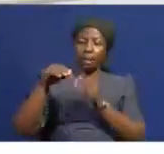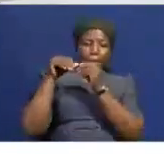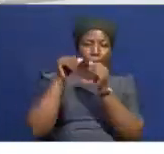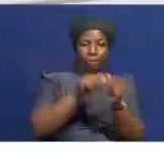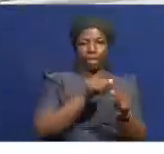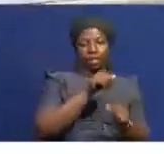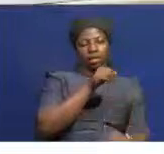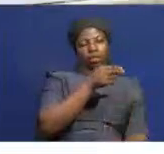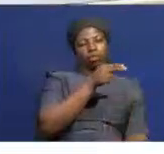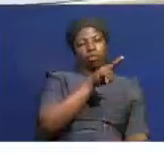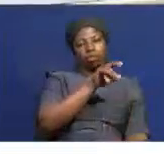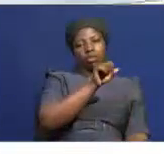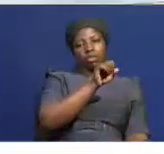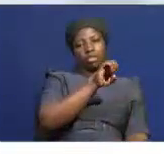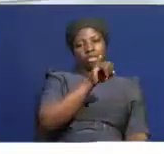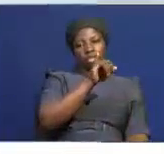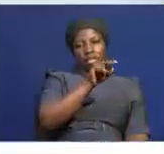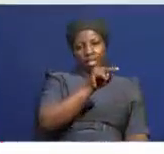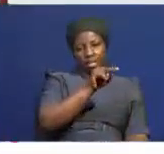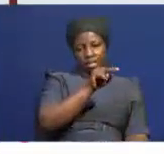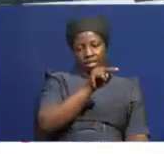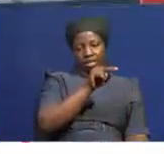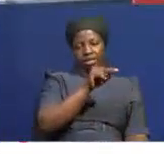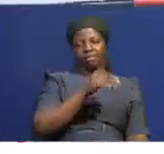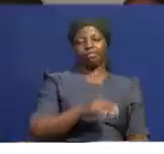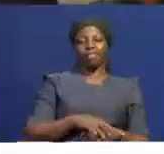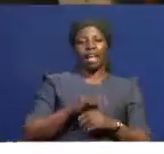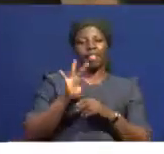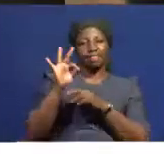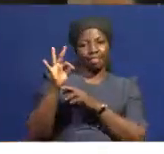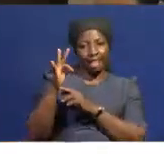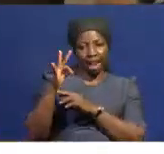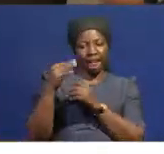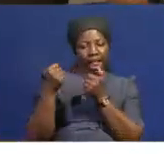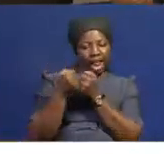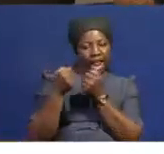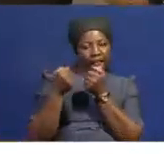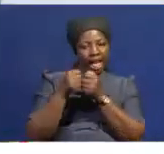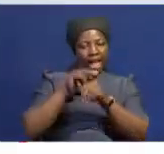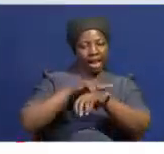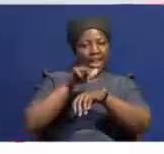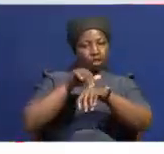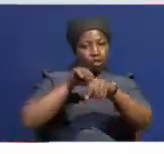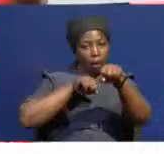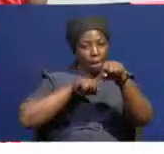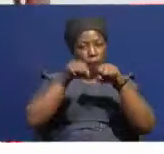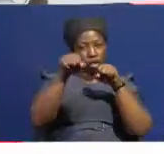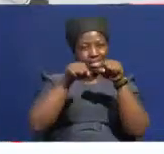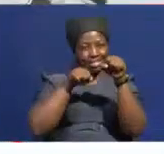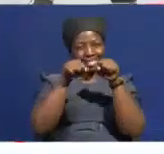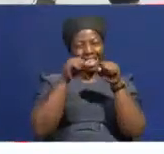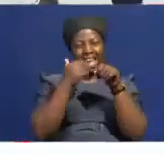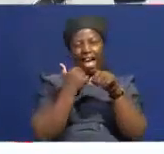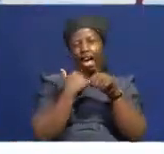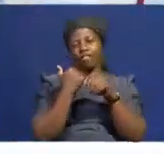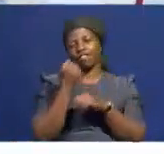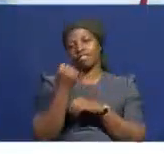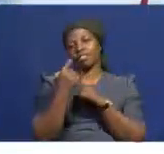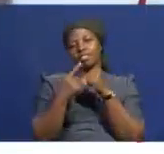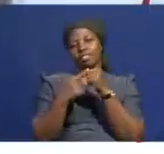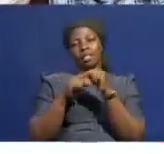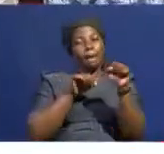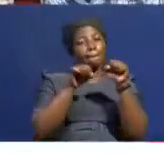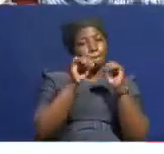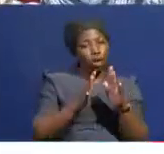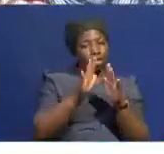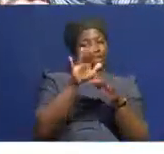Abubakar Hussein of Dallas on points. The third leg of the National Boxing League has attracted 56